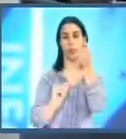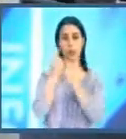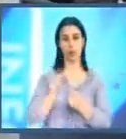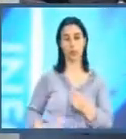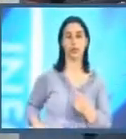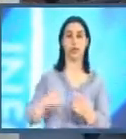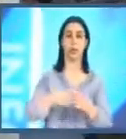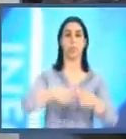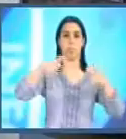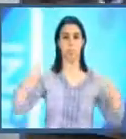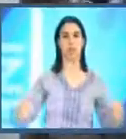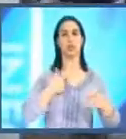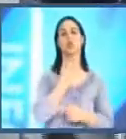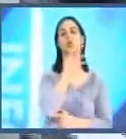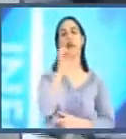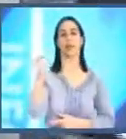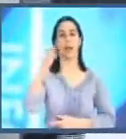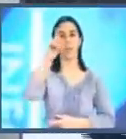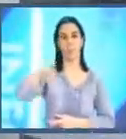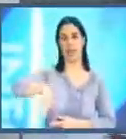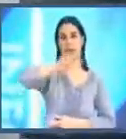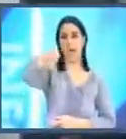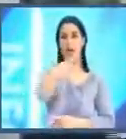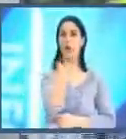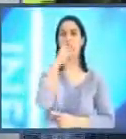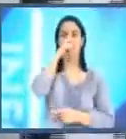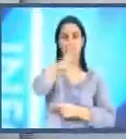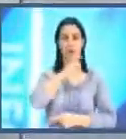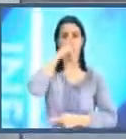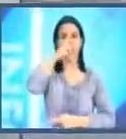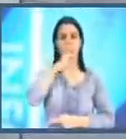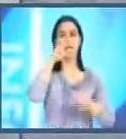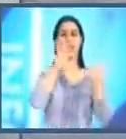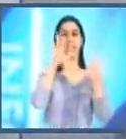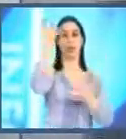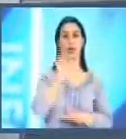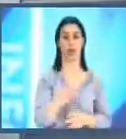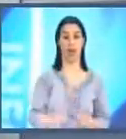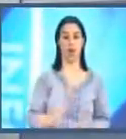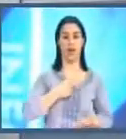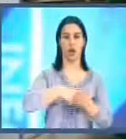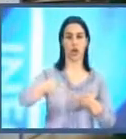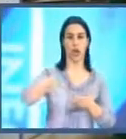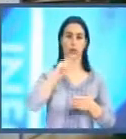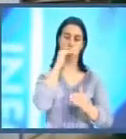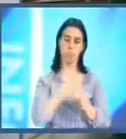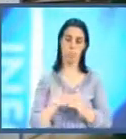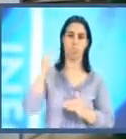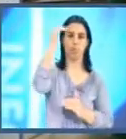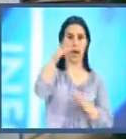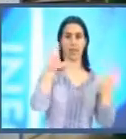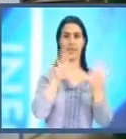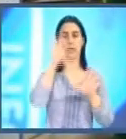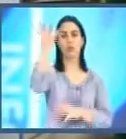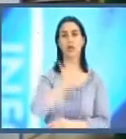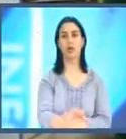s'incrementarà en 400.000 euros l'any, prop del 10% del contracte vigent. A nivell operatiu implica una posada al carrer d'una